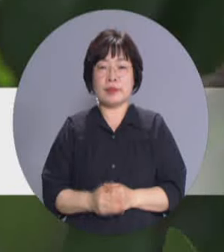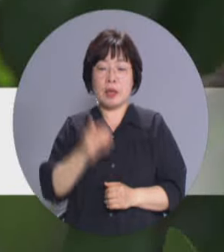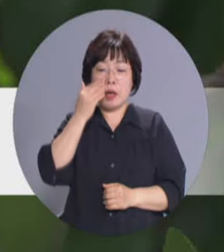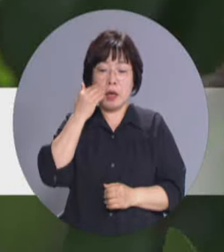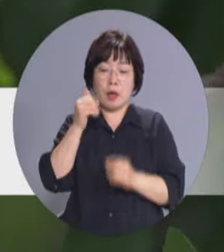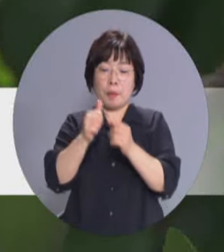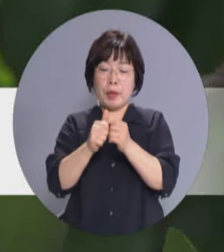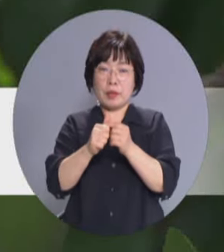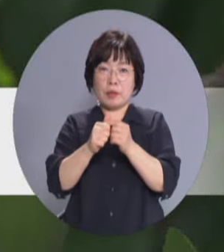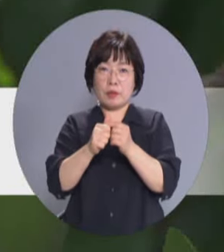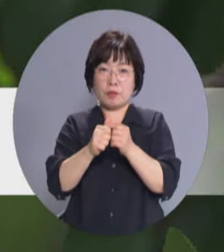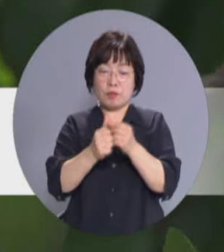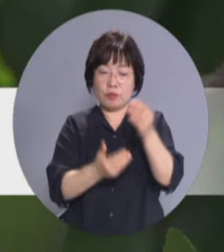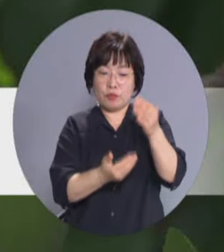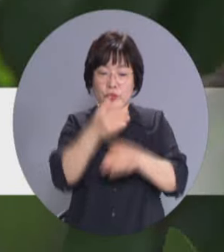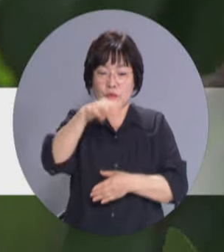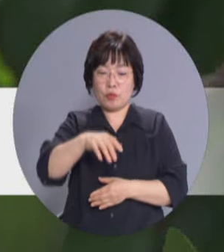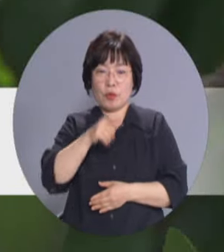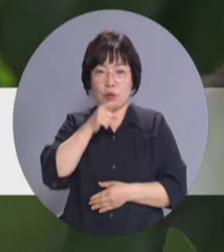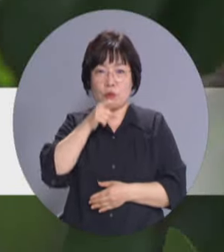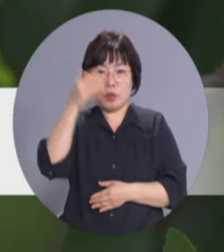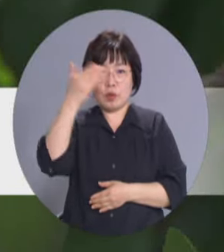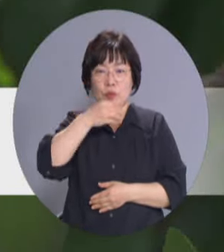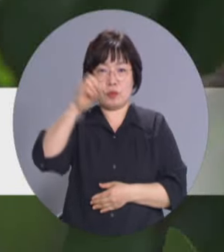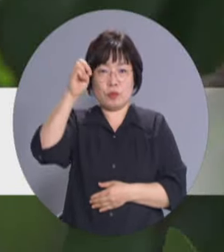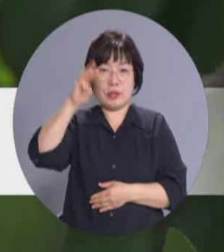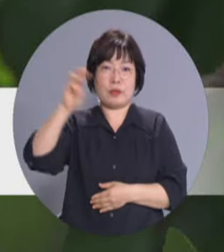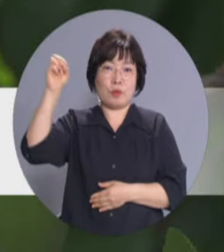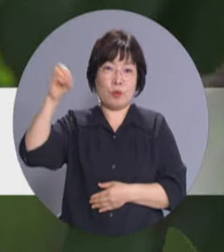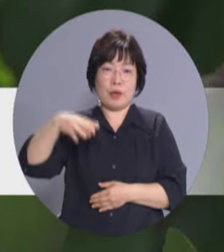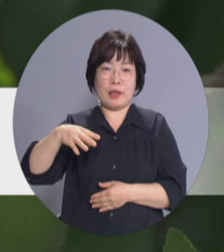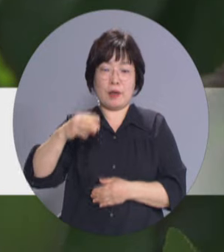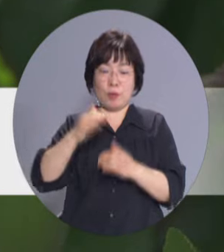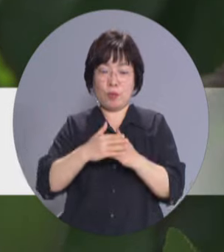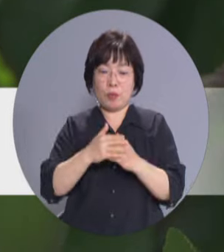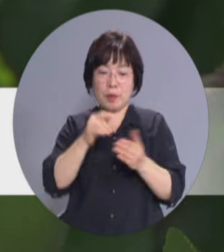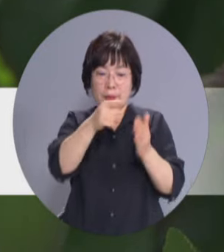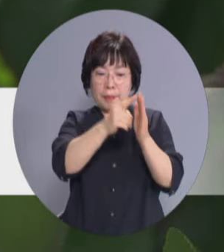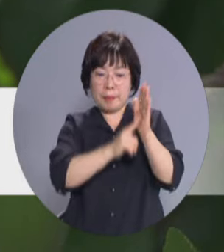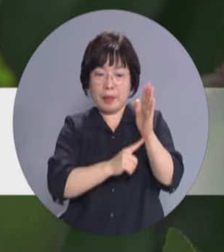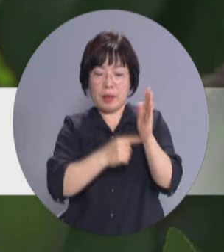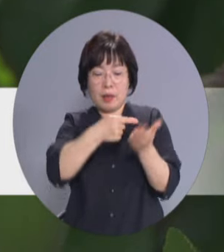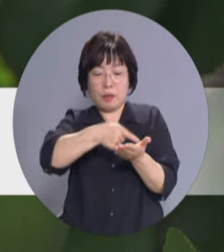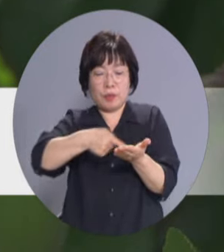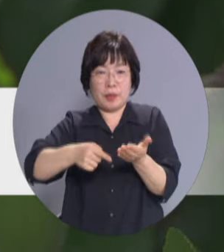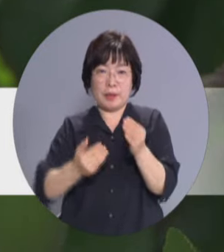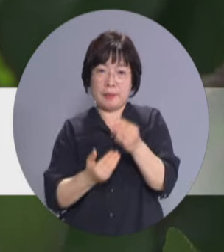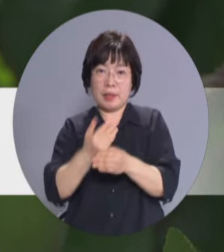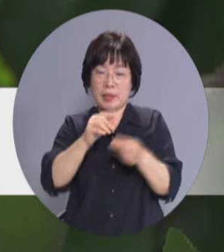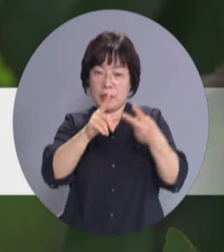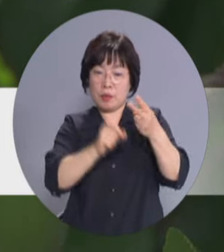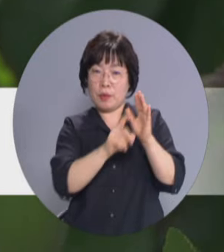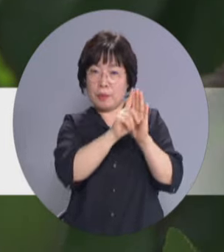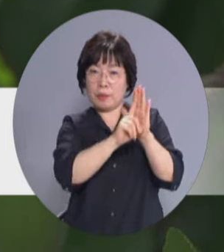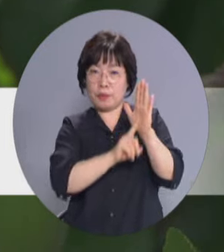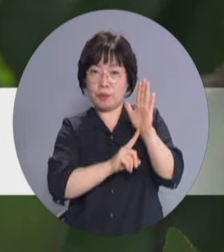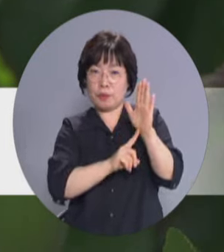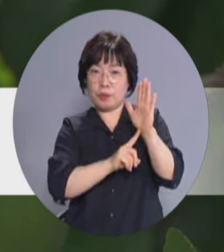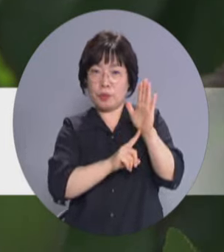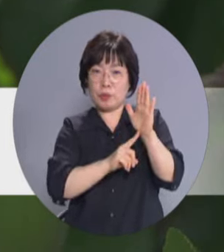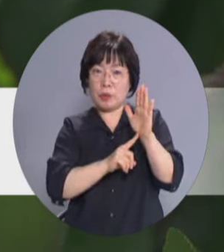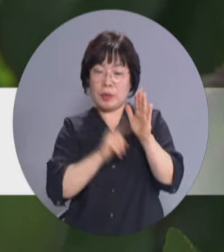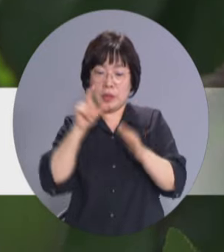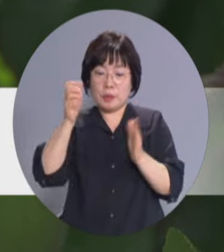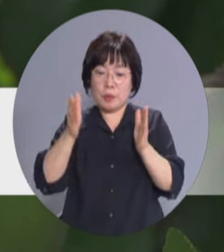매실 주산지인 광양에서 냉해가 발생해 농민들의 속이 타들어가고 있습니다 지난 2월 최저 기온이 보름 사이